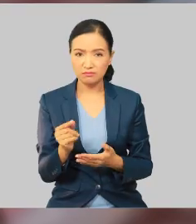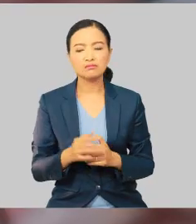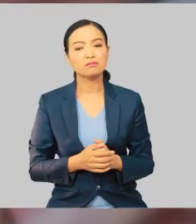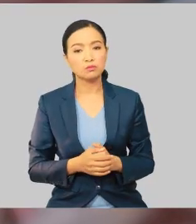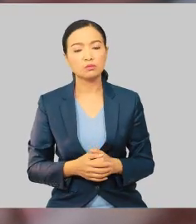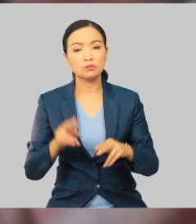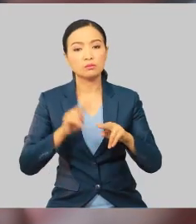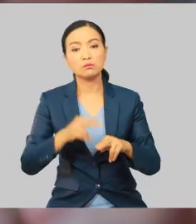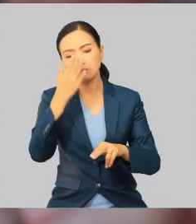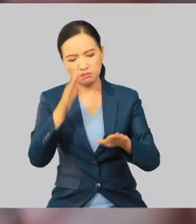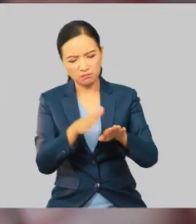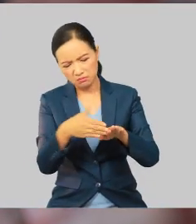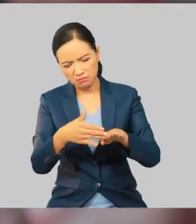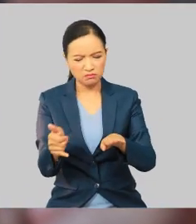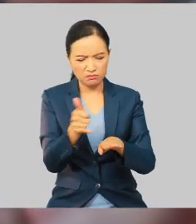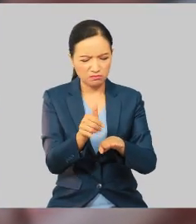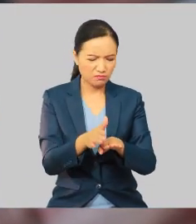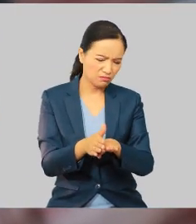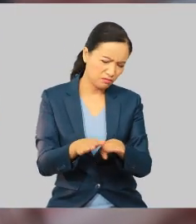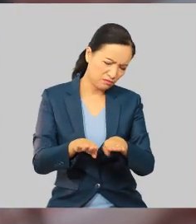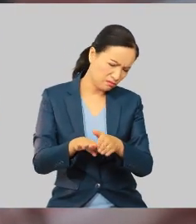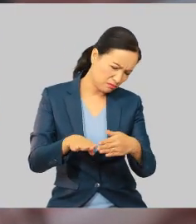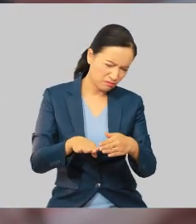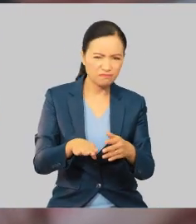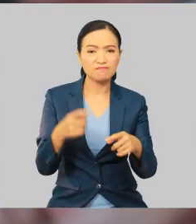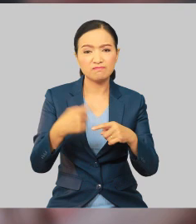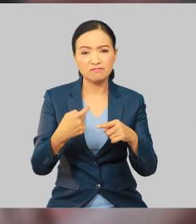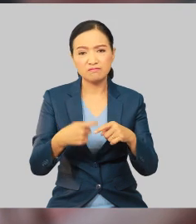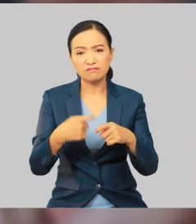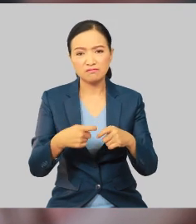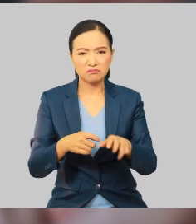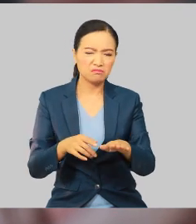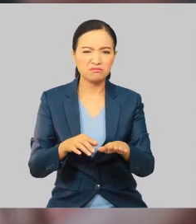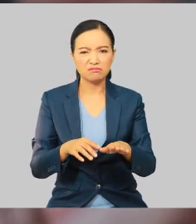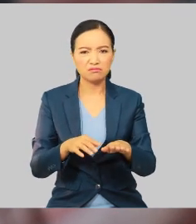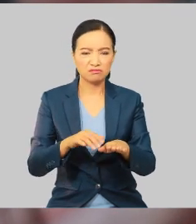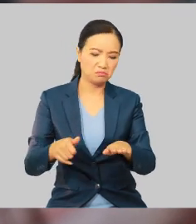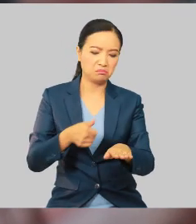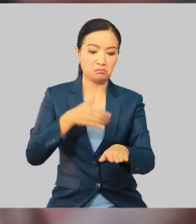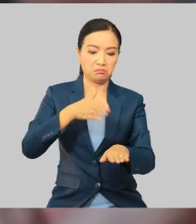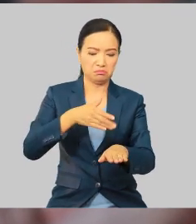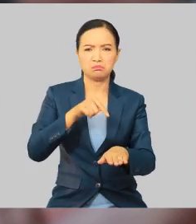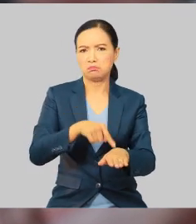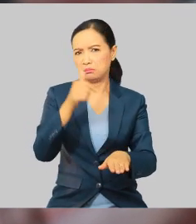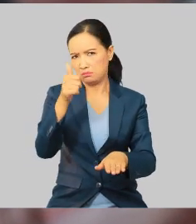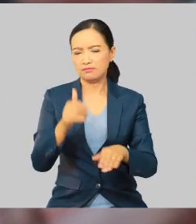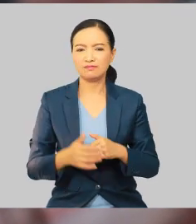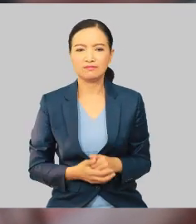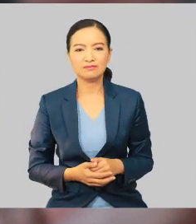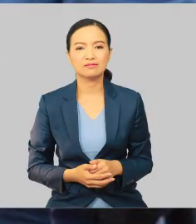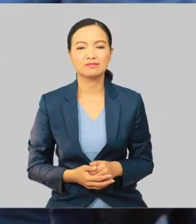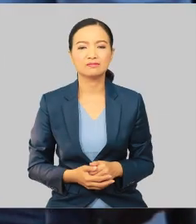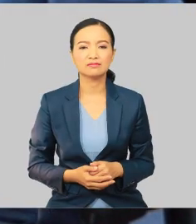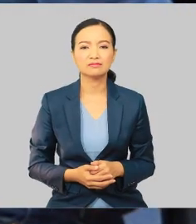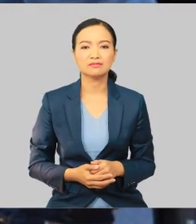ไหน ถ้านั่งข้างหน้าก็ขึ้นยากบางทีรถแข้งไม่ดีบางมันงอไม่ได้ก็เอาขึ้นข้างหลัง ขึ้นข้างหลังเลย